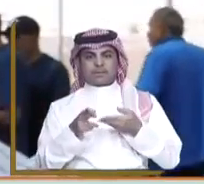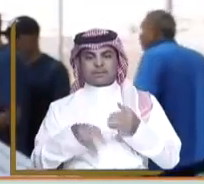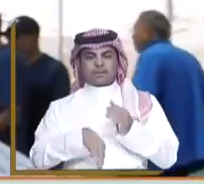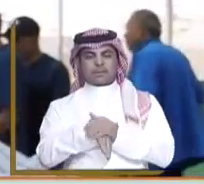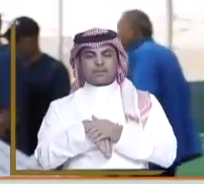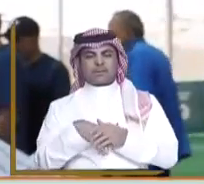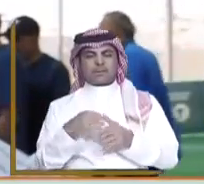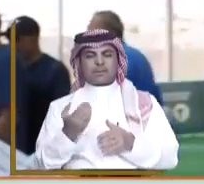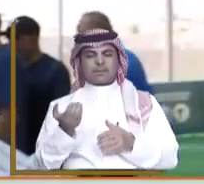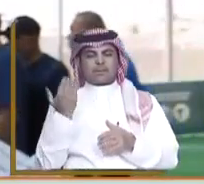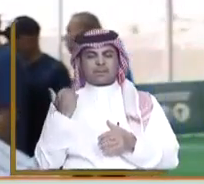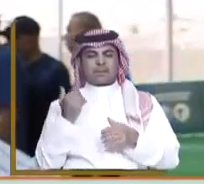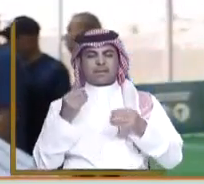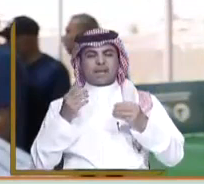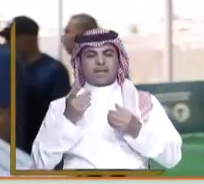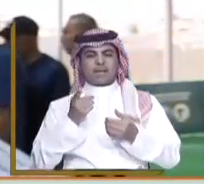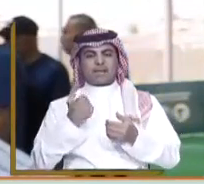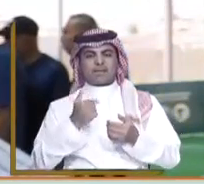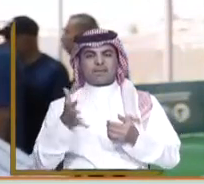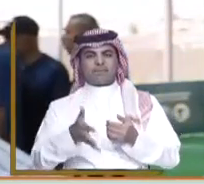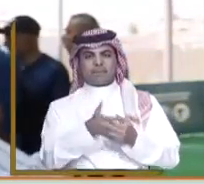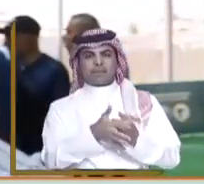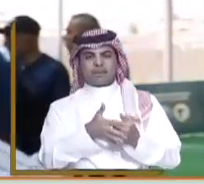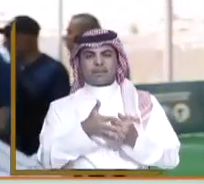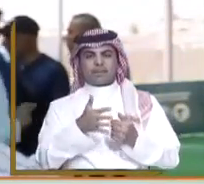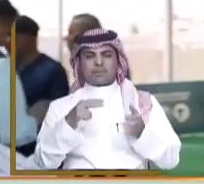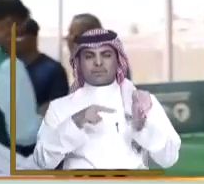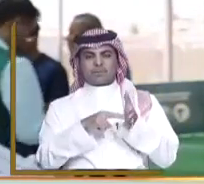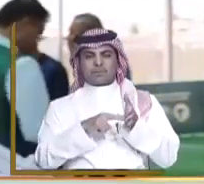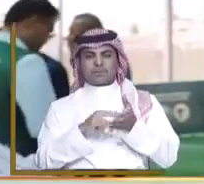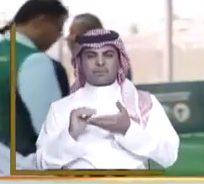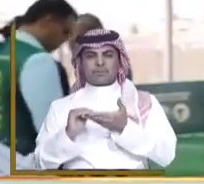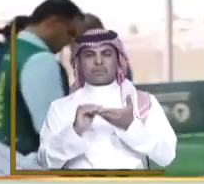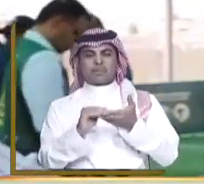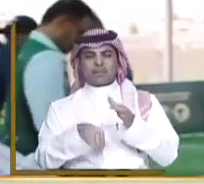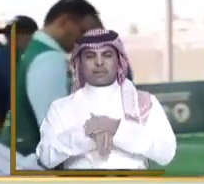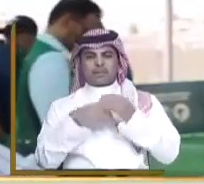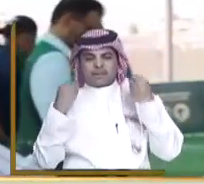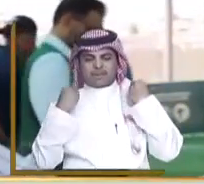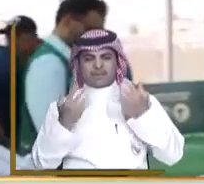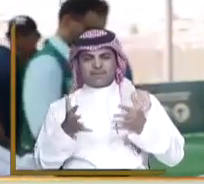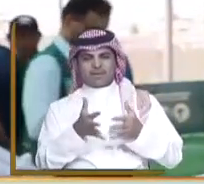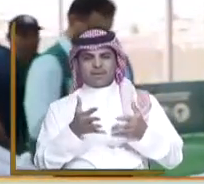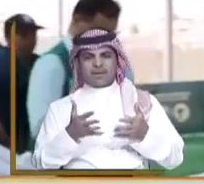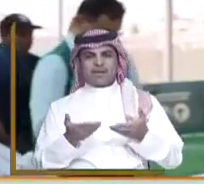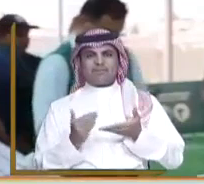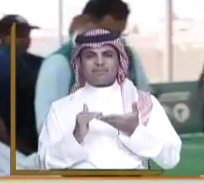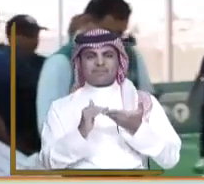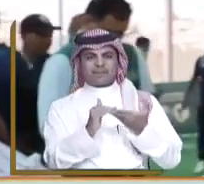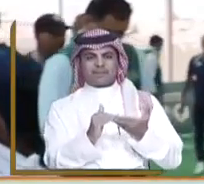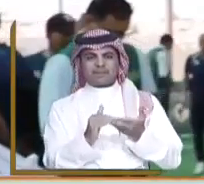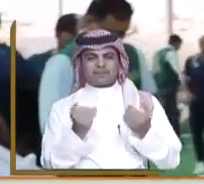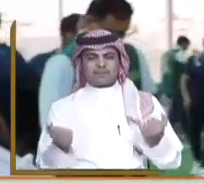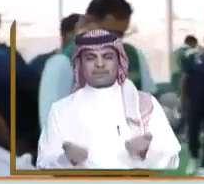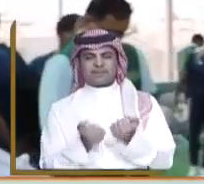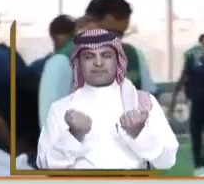قبل كم شهر ابنائنا واطفال اللاجئين السوريين في المخيم ومع دوره بالجزء